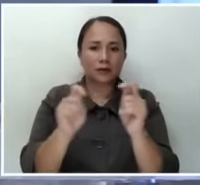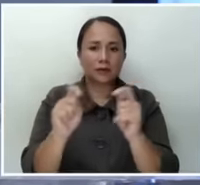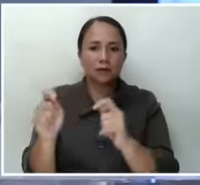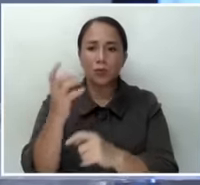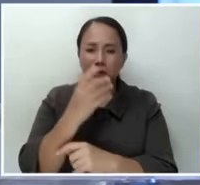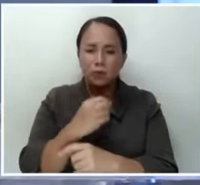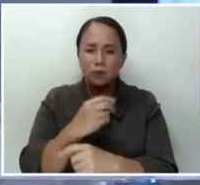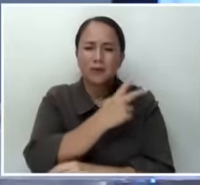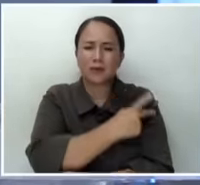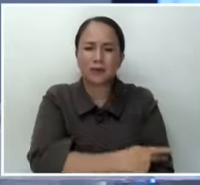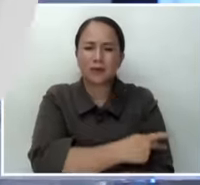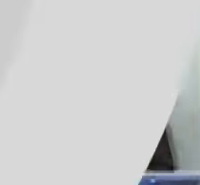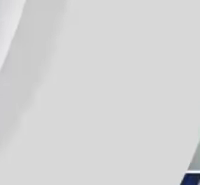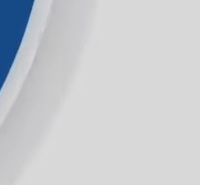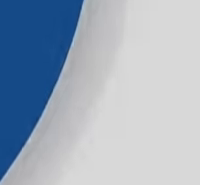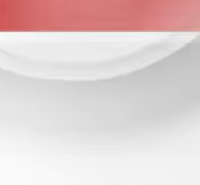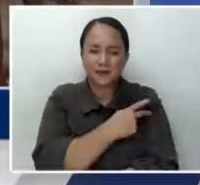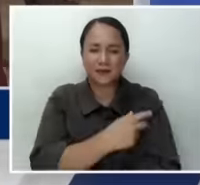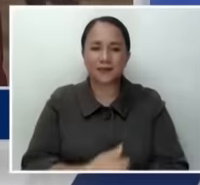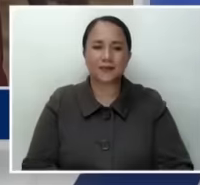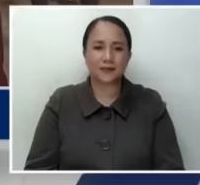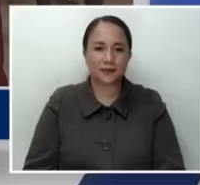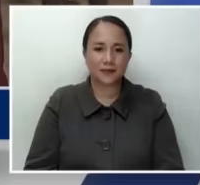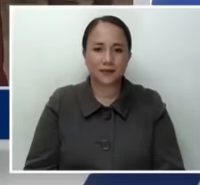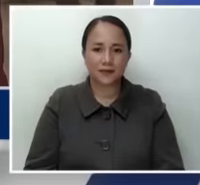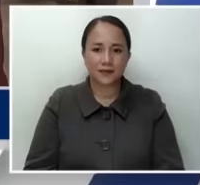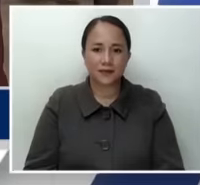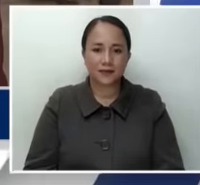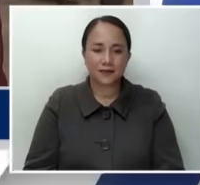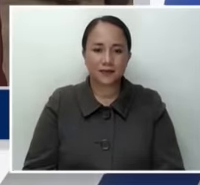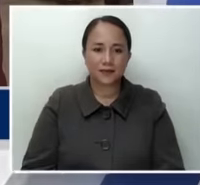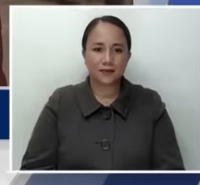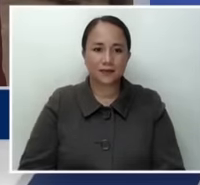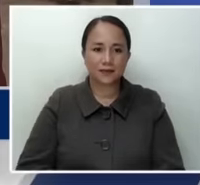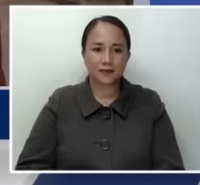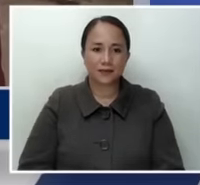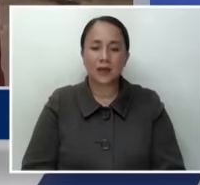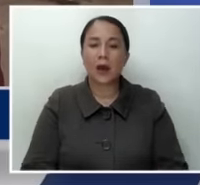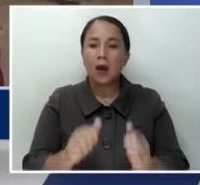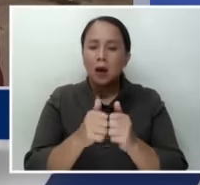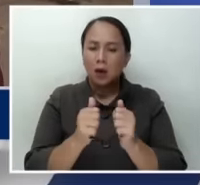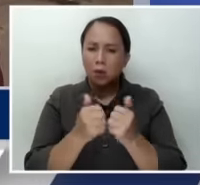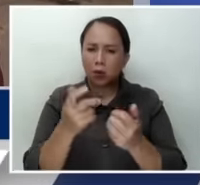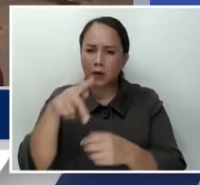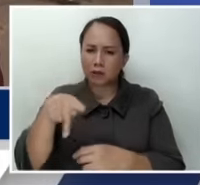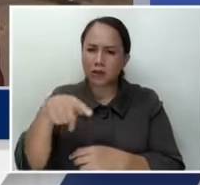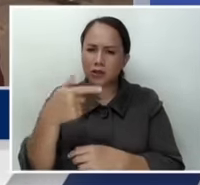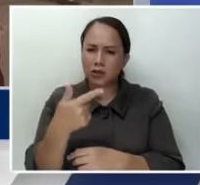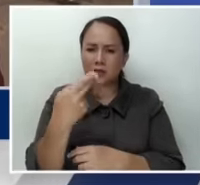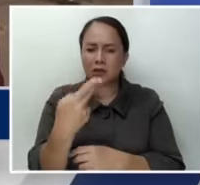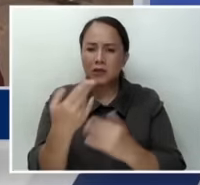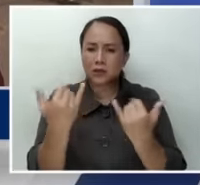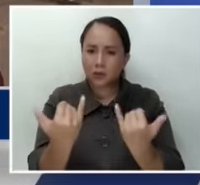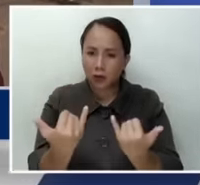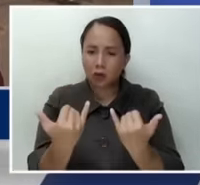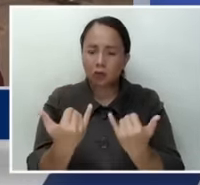pasyente. Live mula sa Maynila, nagpapatrol Adrian Ayalin. Kamusta na ngayon ang PGH, Adrian?